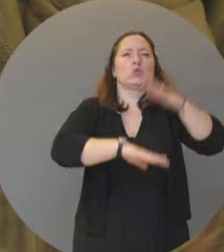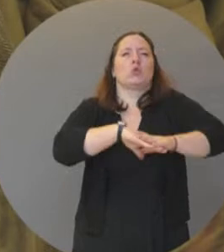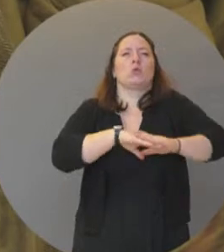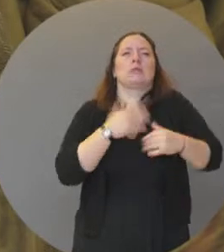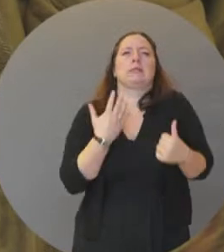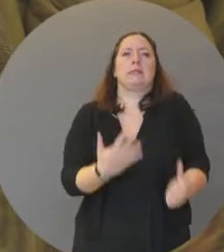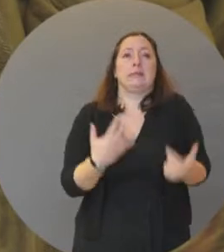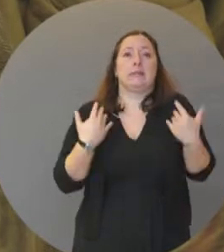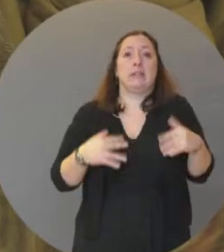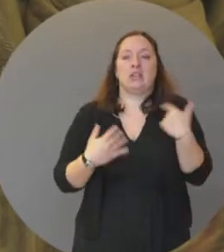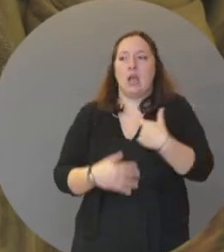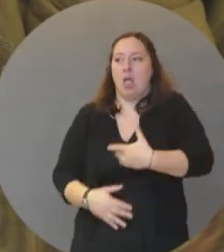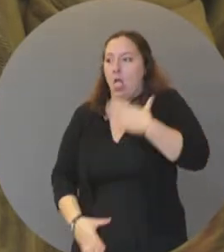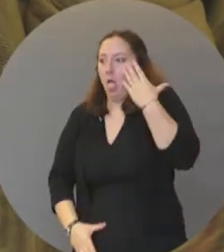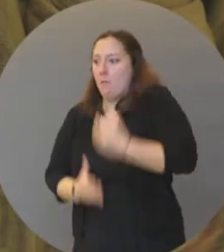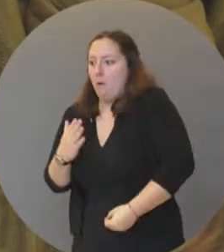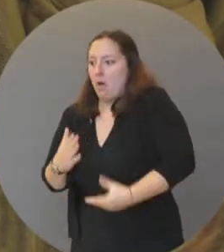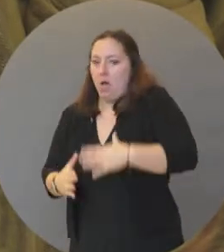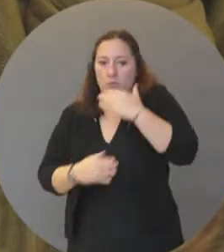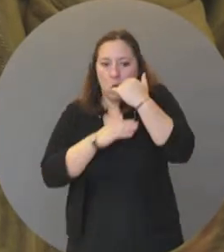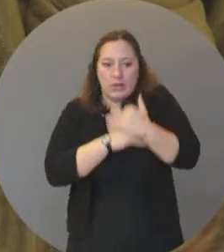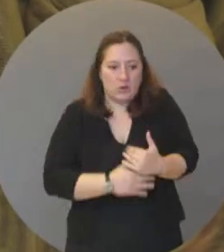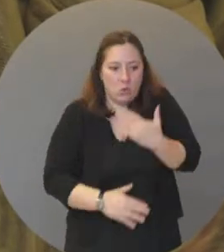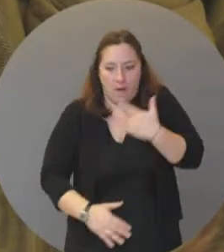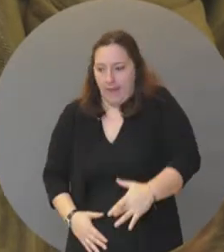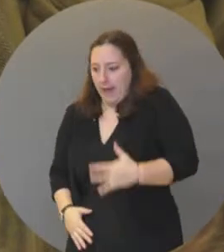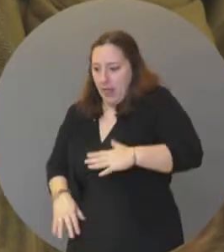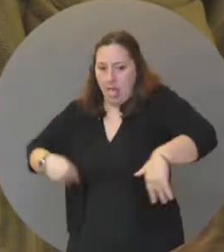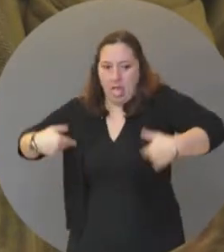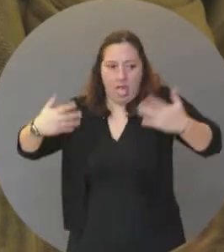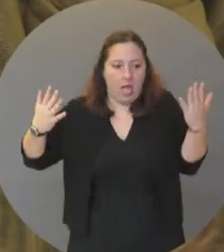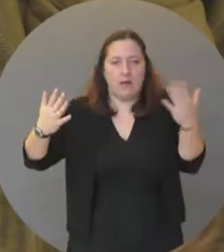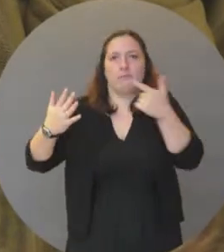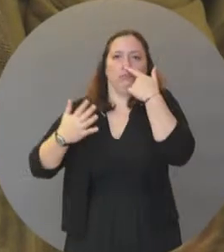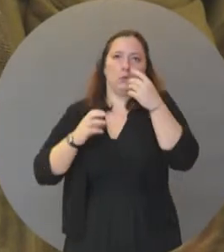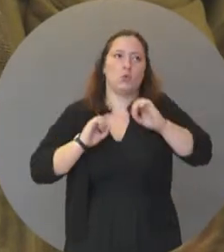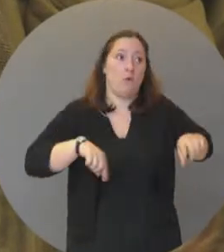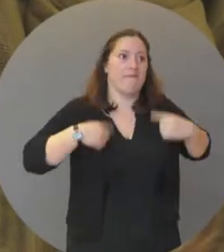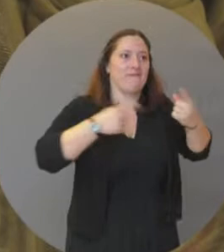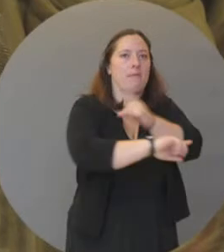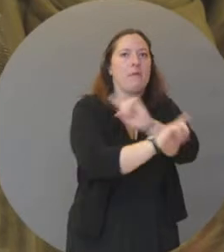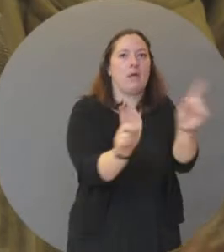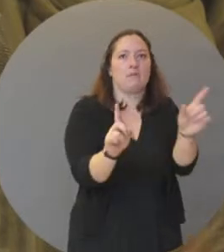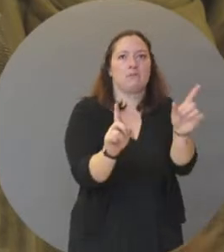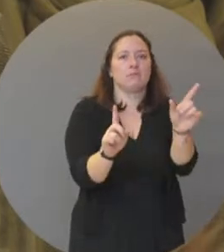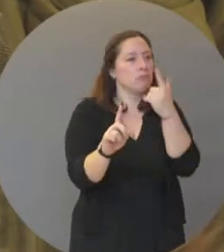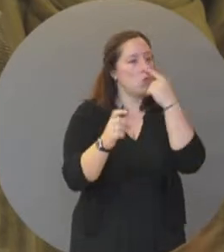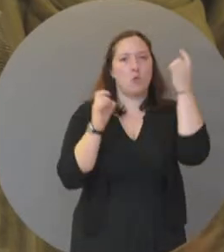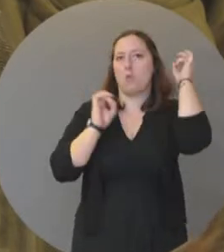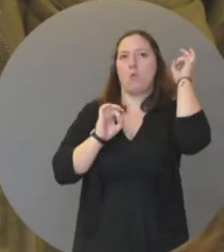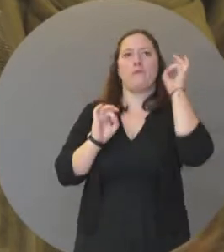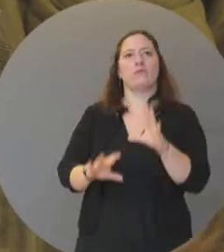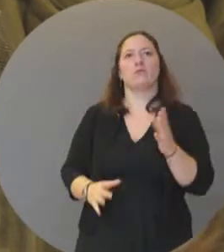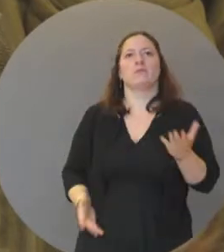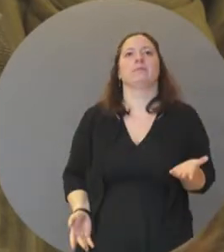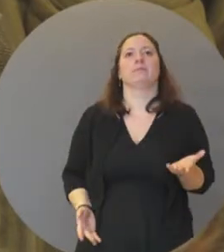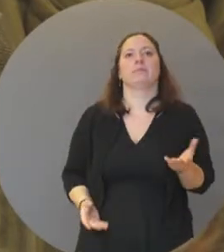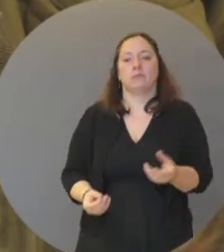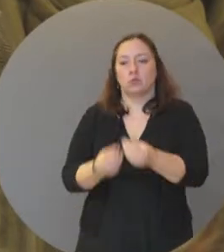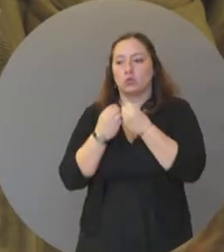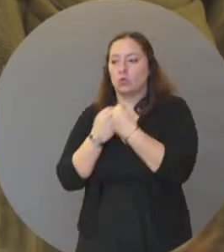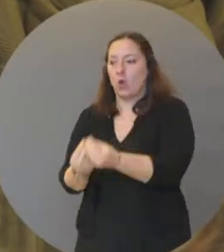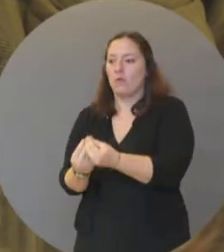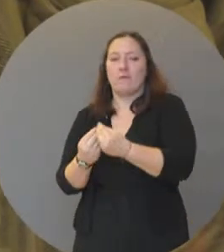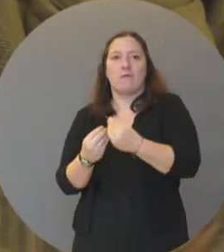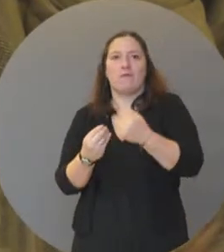et ce n'est pas normal nous refusons que la précarité menstruelle mette à mal le bien-être de ses adolescents et leur